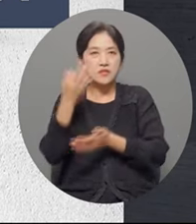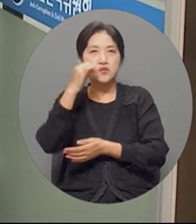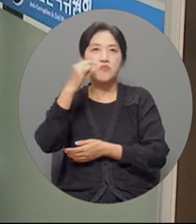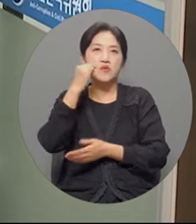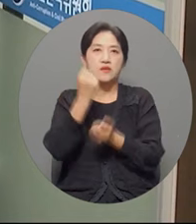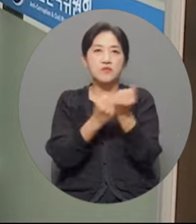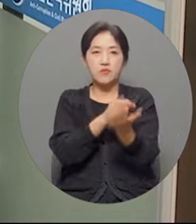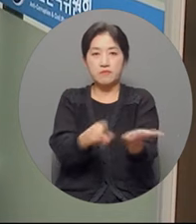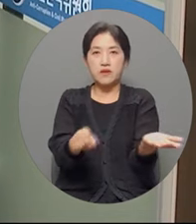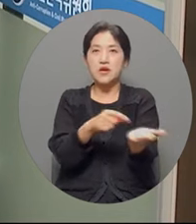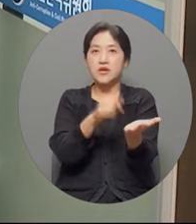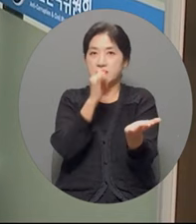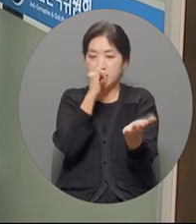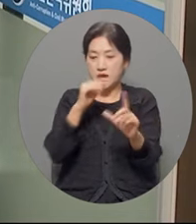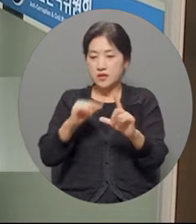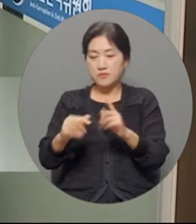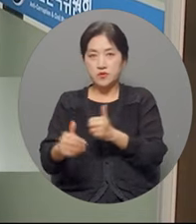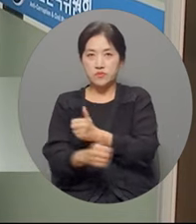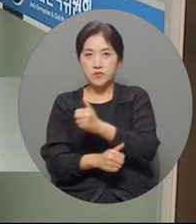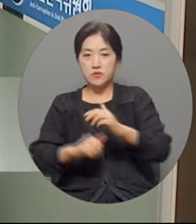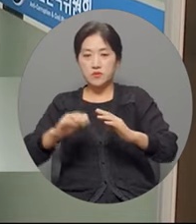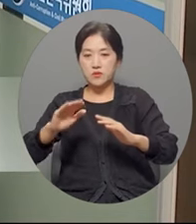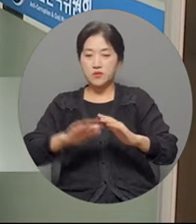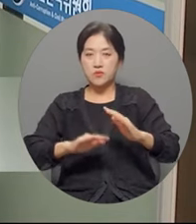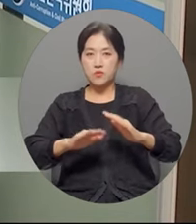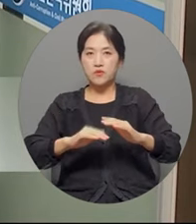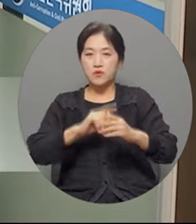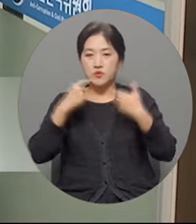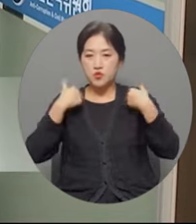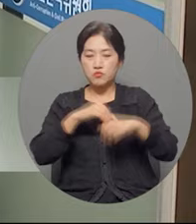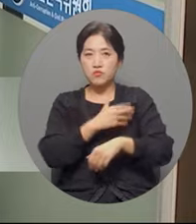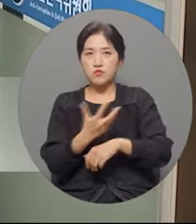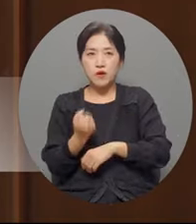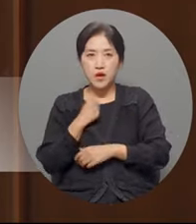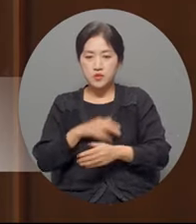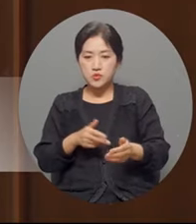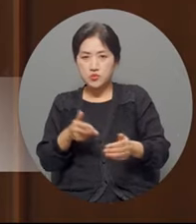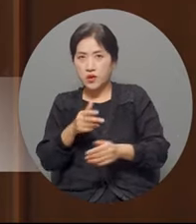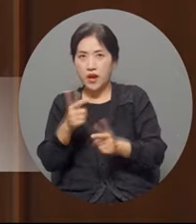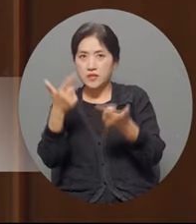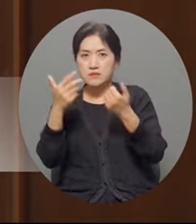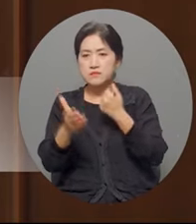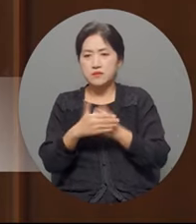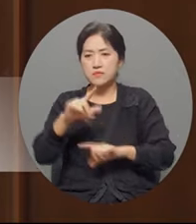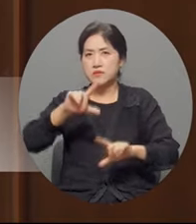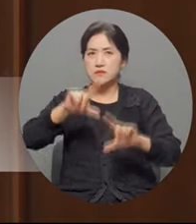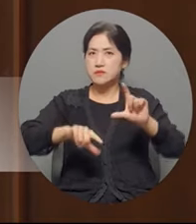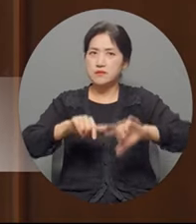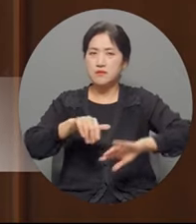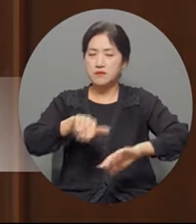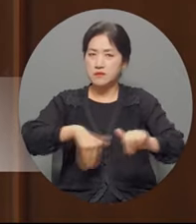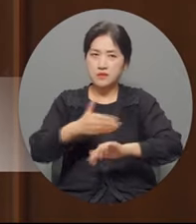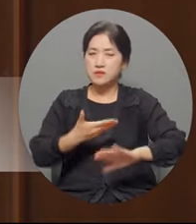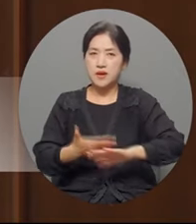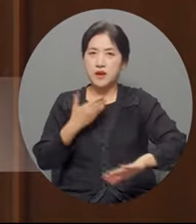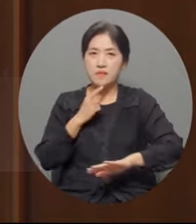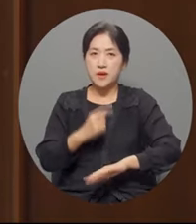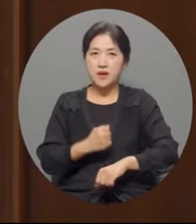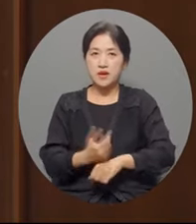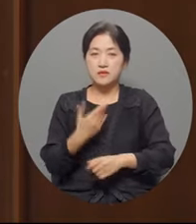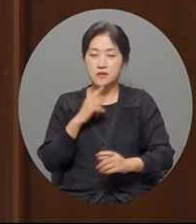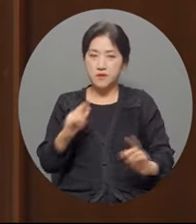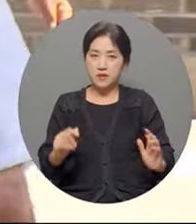전해졌습니다 일부 위원들은 공권력을 동원한 함정 수사도 아닌데 이번 사은 다르다고 반론을 냈지만 논의는 더 이상